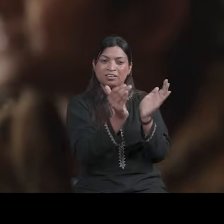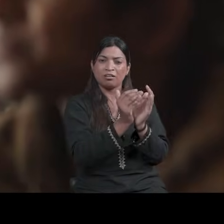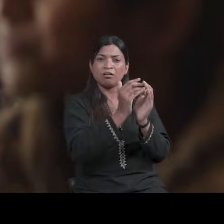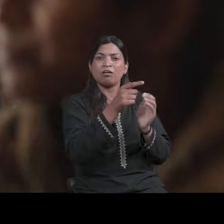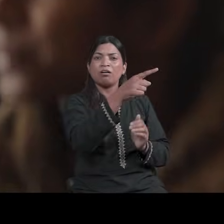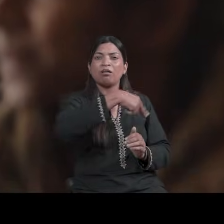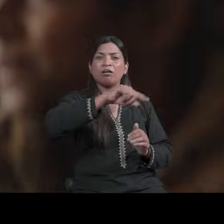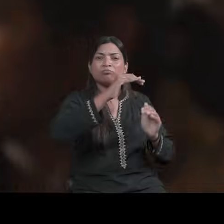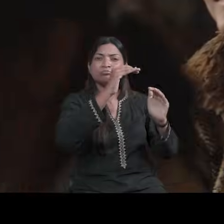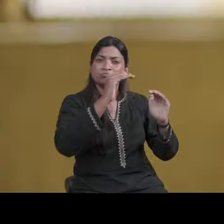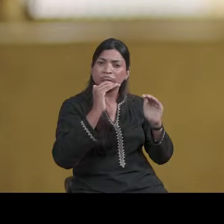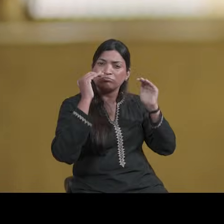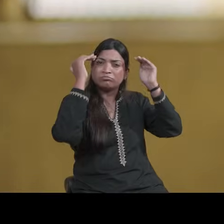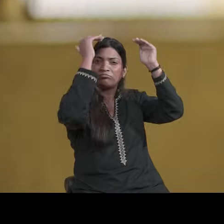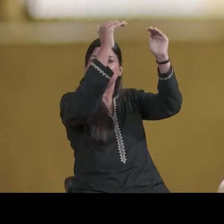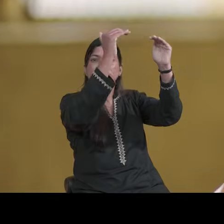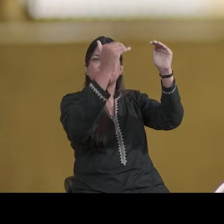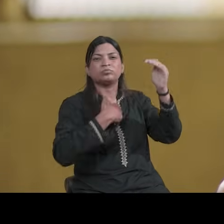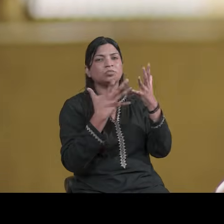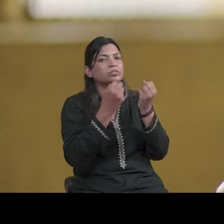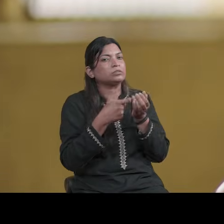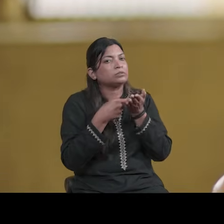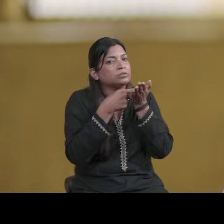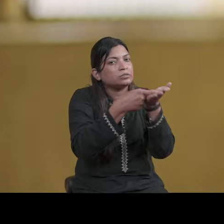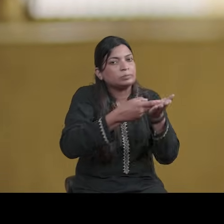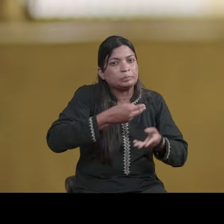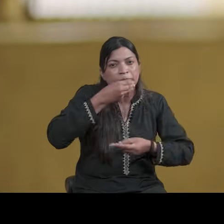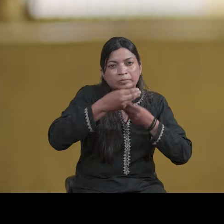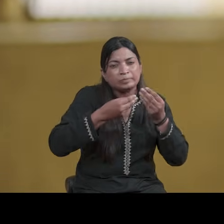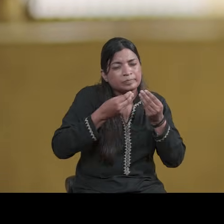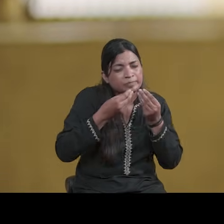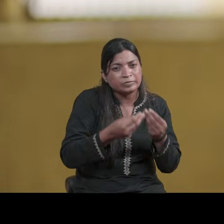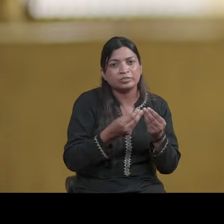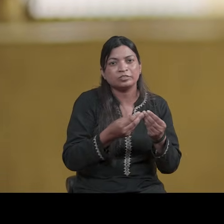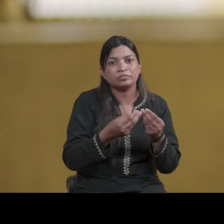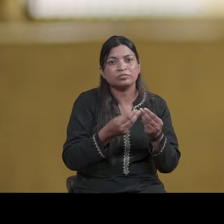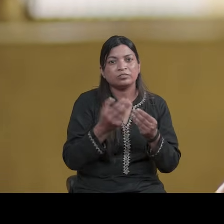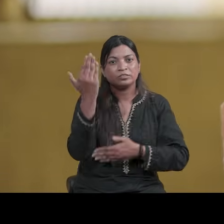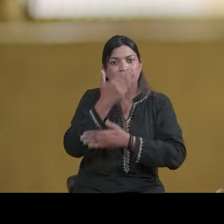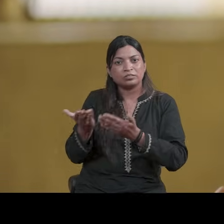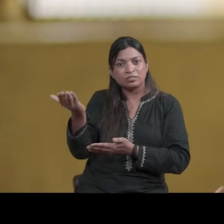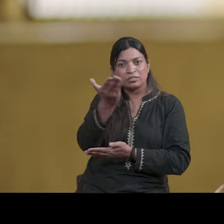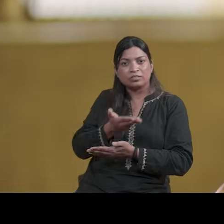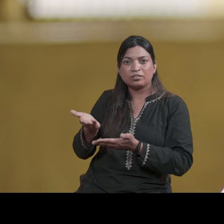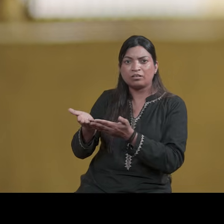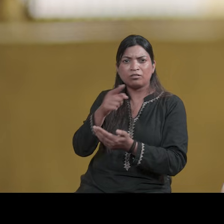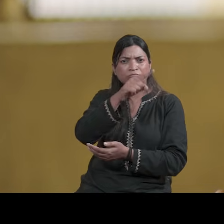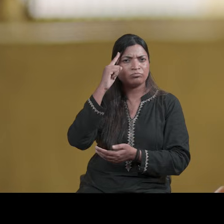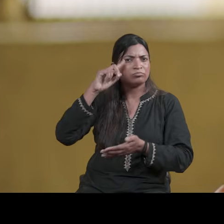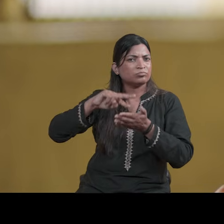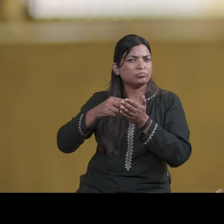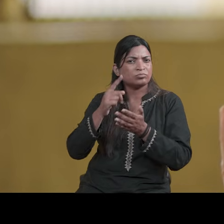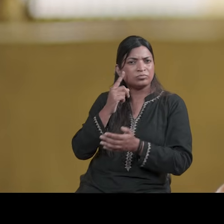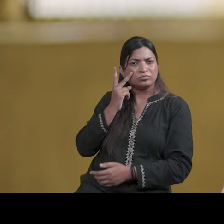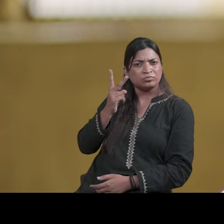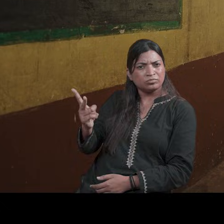के प्रबुद्ध लोग, सिस्टम में बैठे हुए सभी लोगों से मेरा अनुरोध है, ये दिव्यांग हैं, इसका अर्थ यह